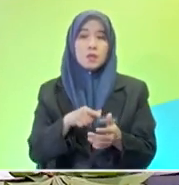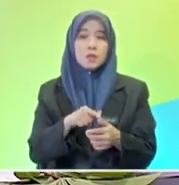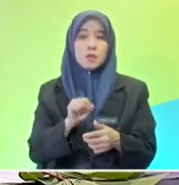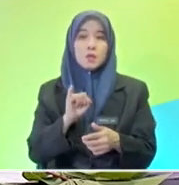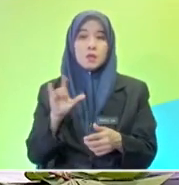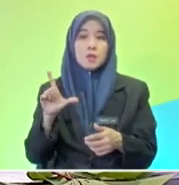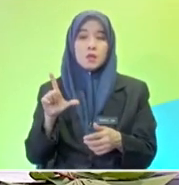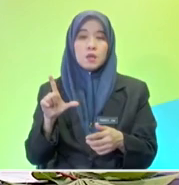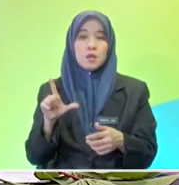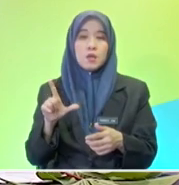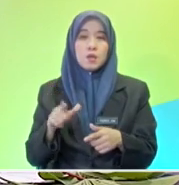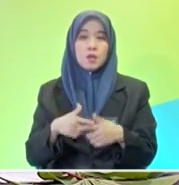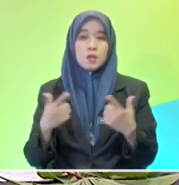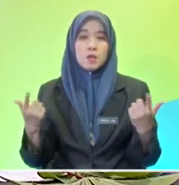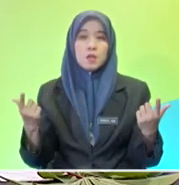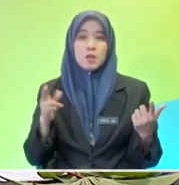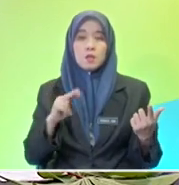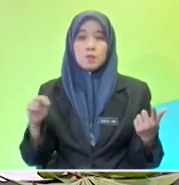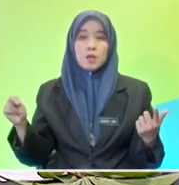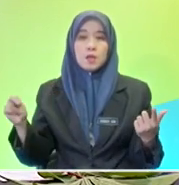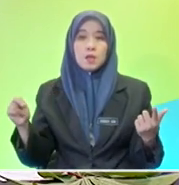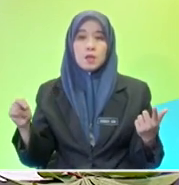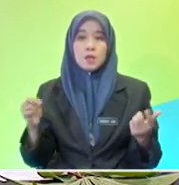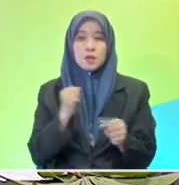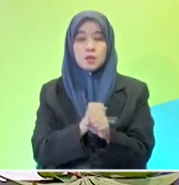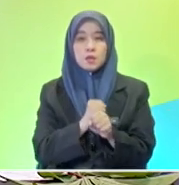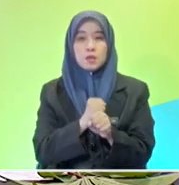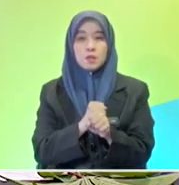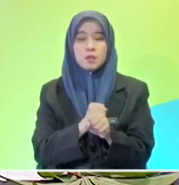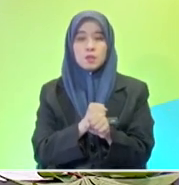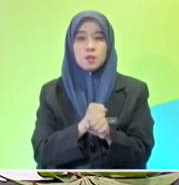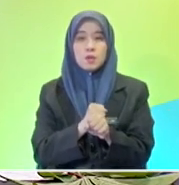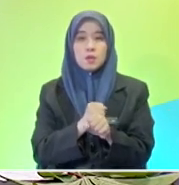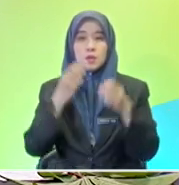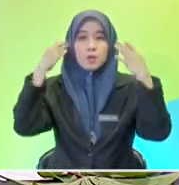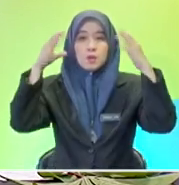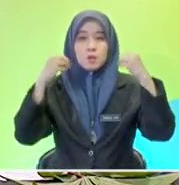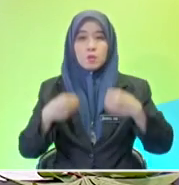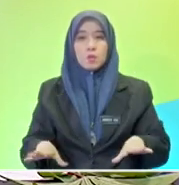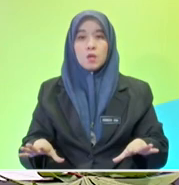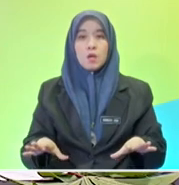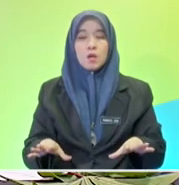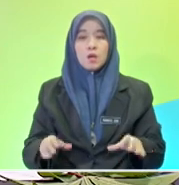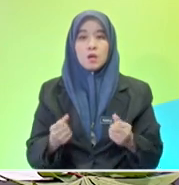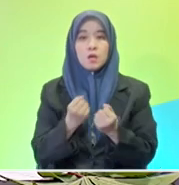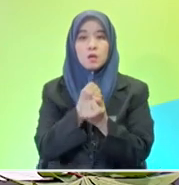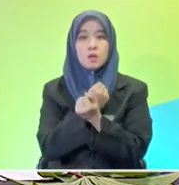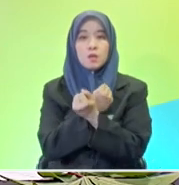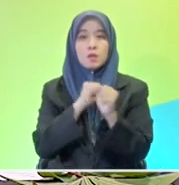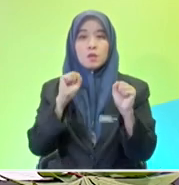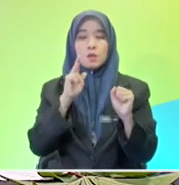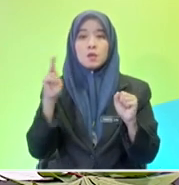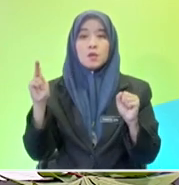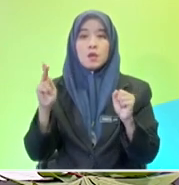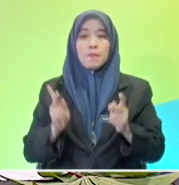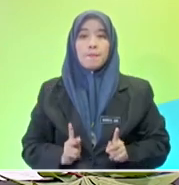ma-mud kat rumah yang a Cikgu sediakan Cikgu sediakan Pasu okey lepas tu ada tengah-tengah ni